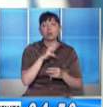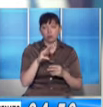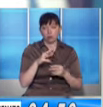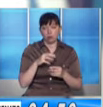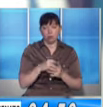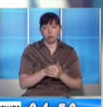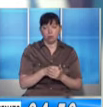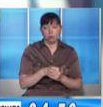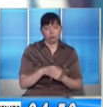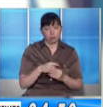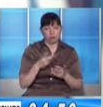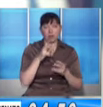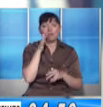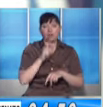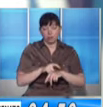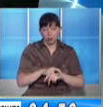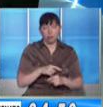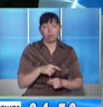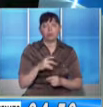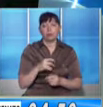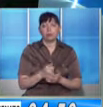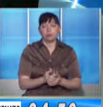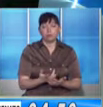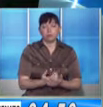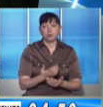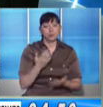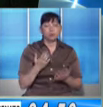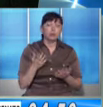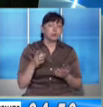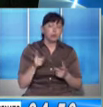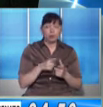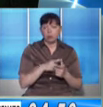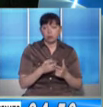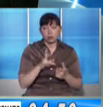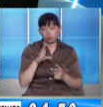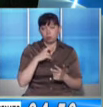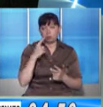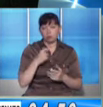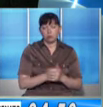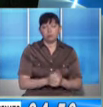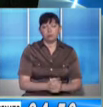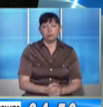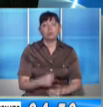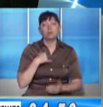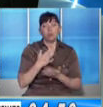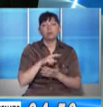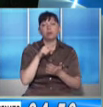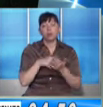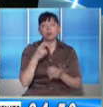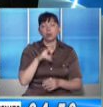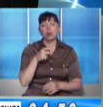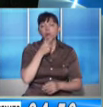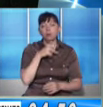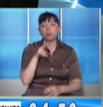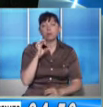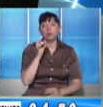rog, domnule Târguță, întrebări pentru colegi sau, dacă doriți să continuați acest subiect, ce doriți să faceți? Întrebarea mea pentru domnul Perciun este cât